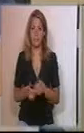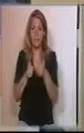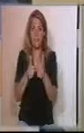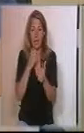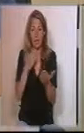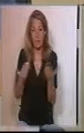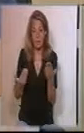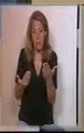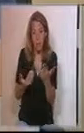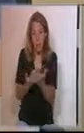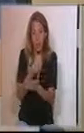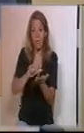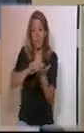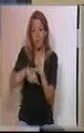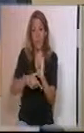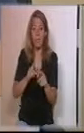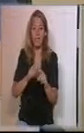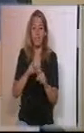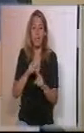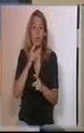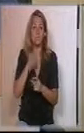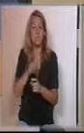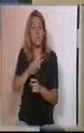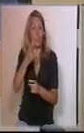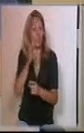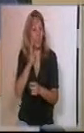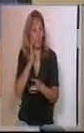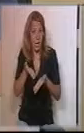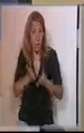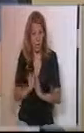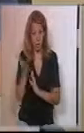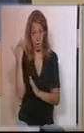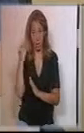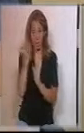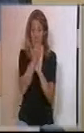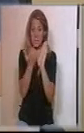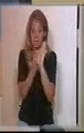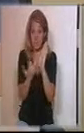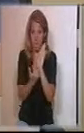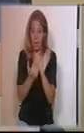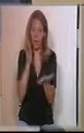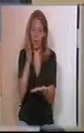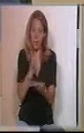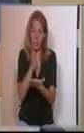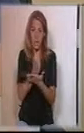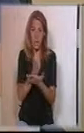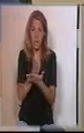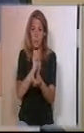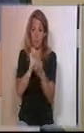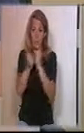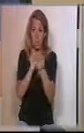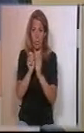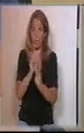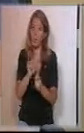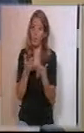Danas je ponovo aktuelna tema o surogat majci, pošto je prethodnim zakonom bilo dogovoreno